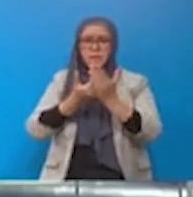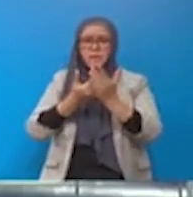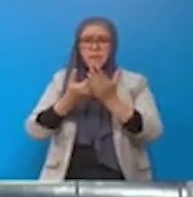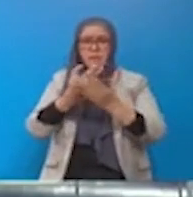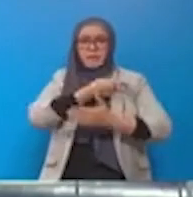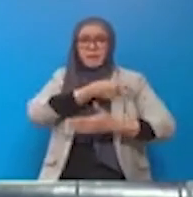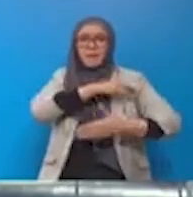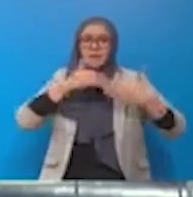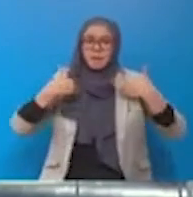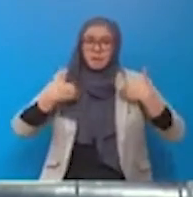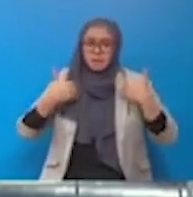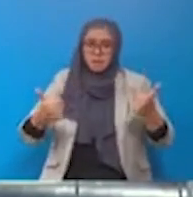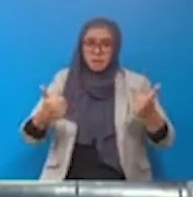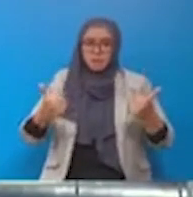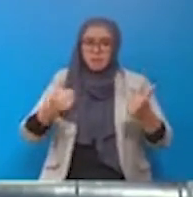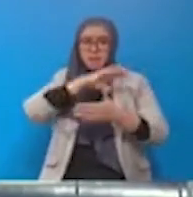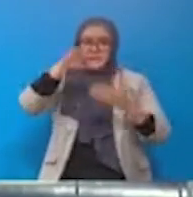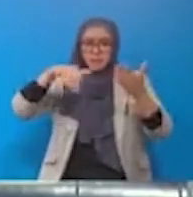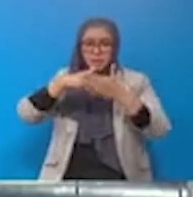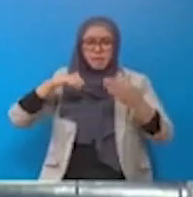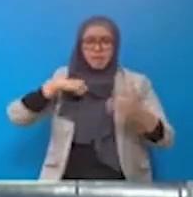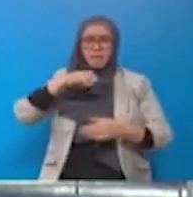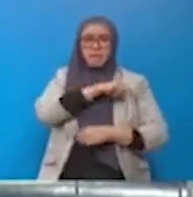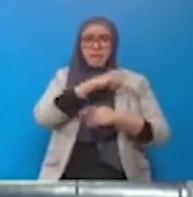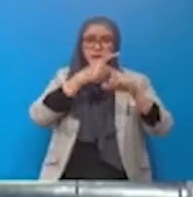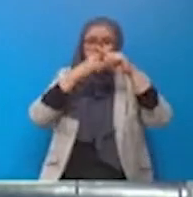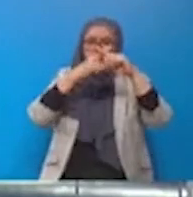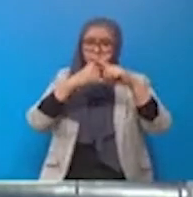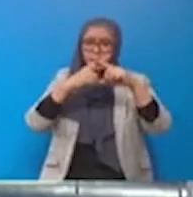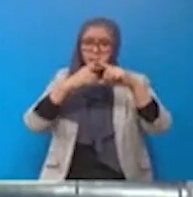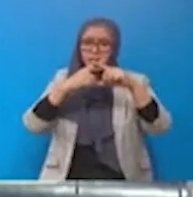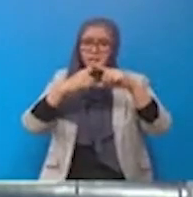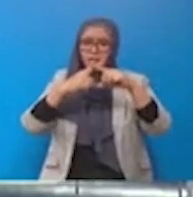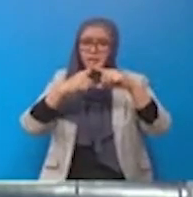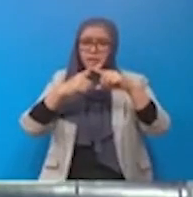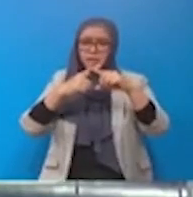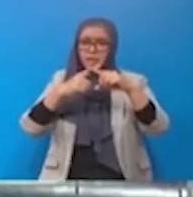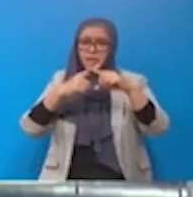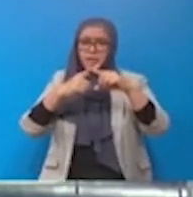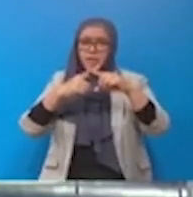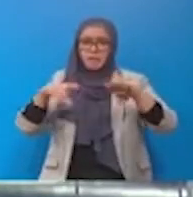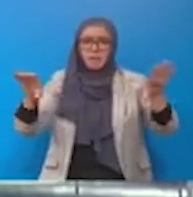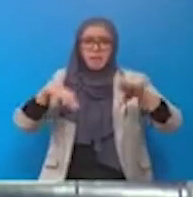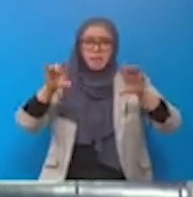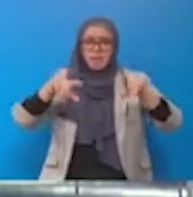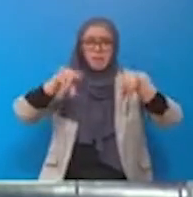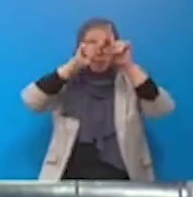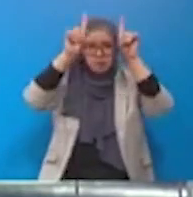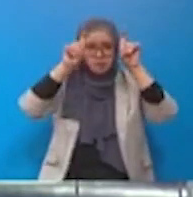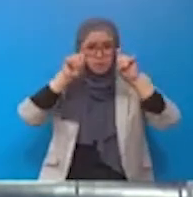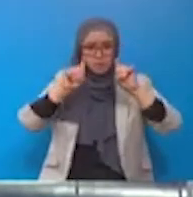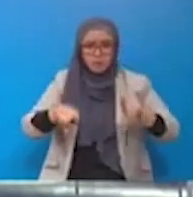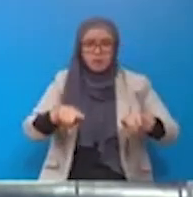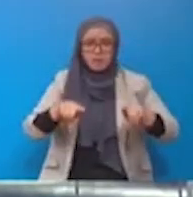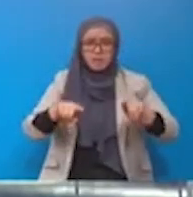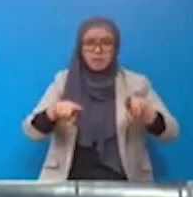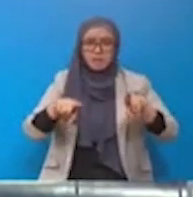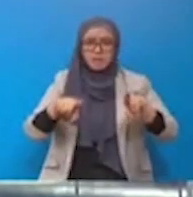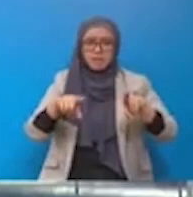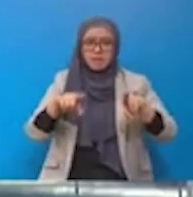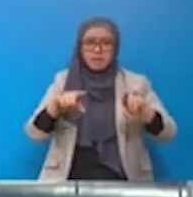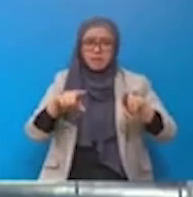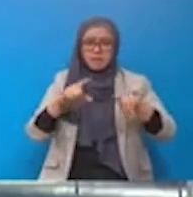pekerja hatan semua ada ahli dewan telah mendapat satu Penny kopites dana semua e-shop